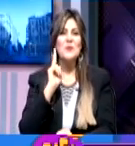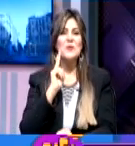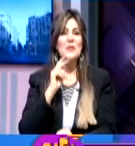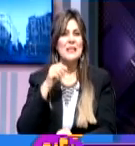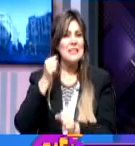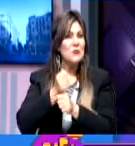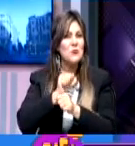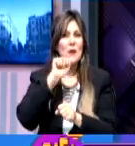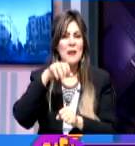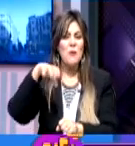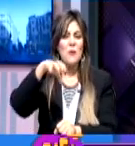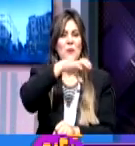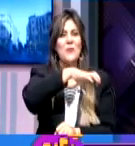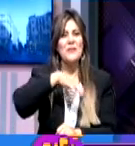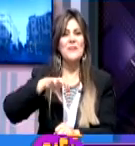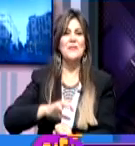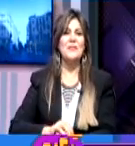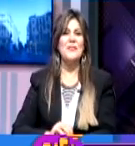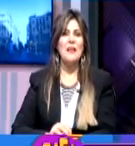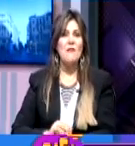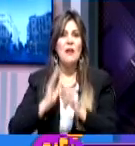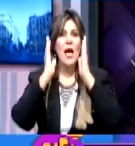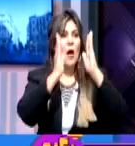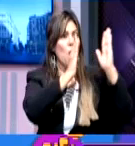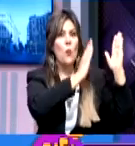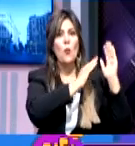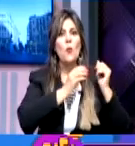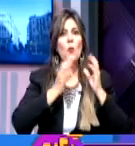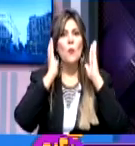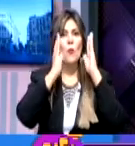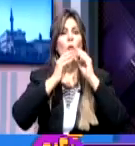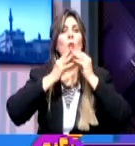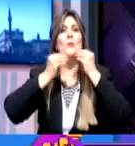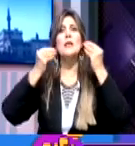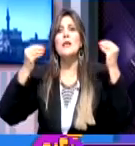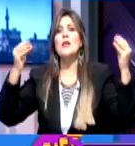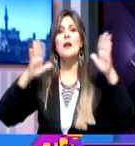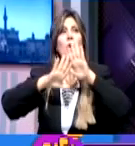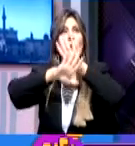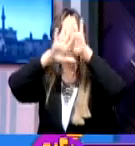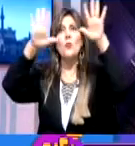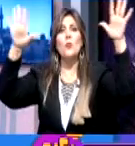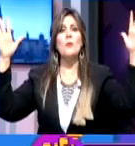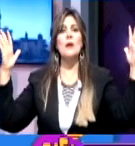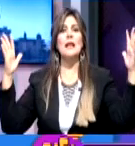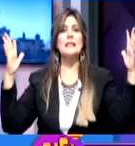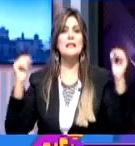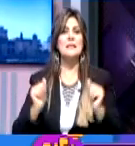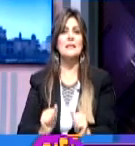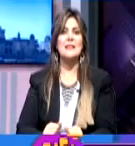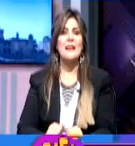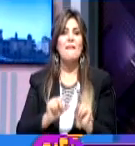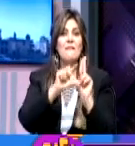الشغل اللي فيها. فيها مكتبه كبيره في المشاركه في طبعا فيها كل حاجه. يعني عندنا